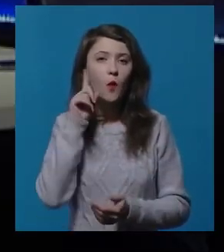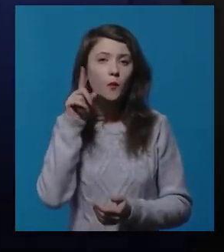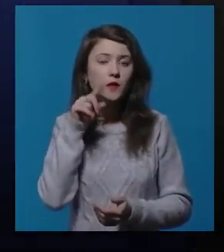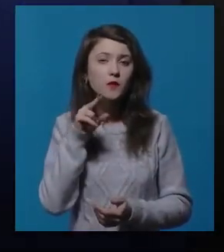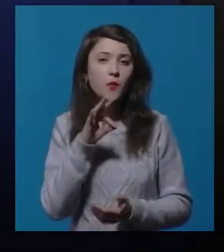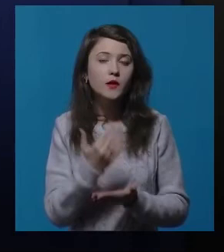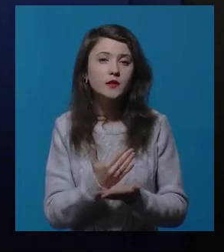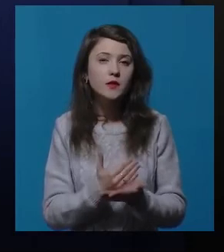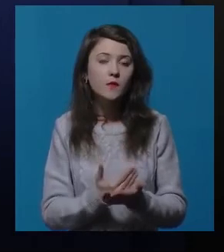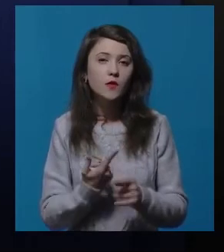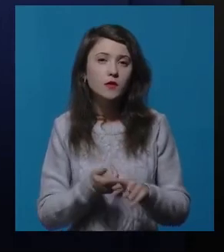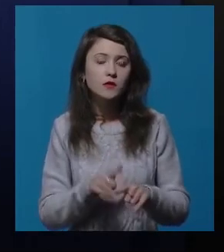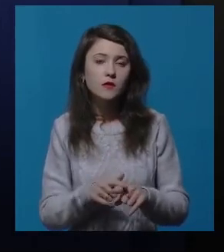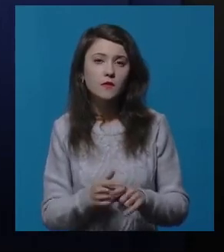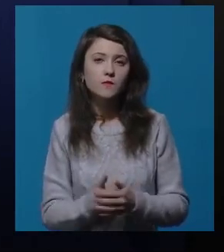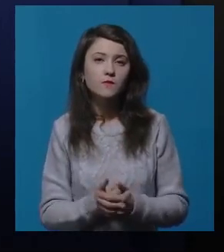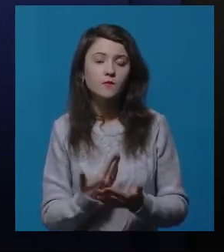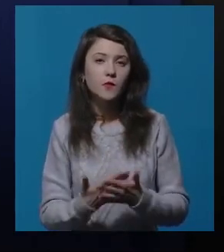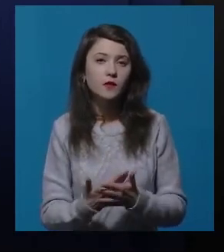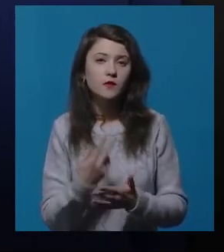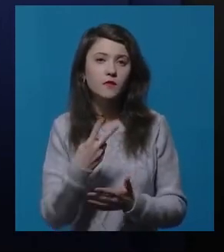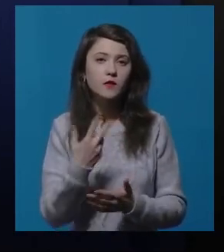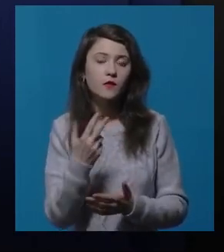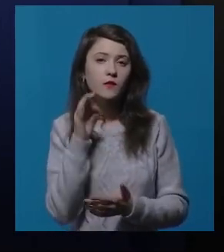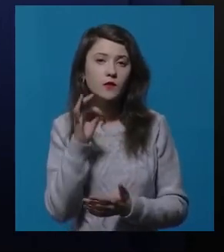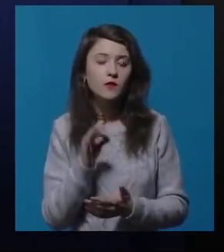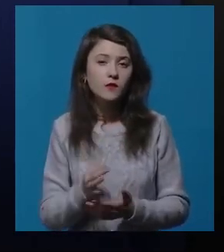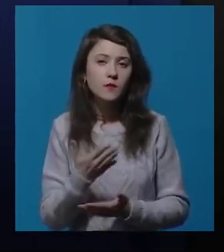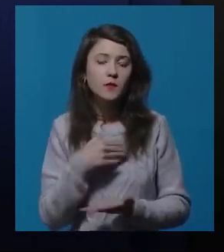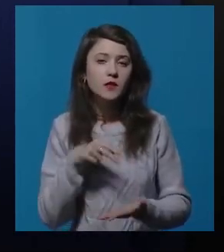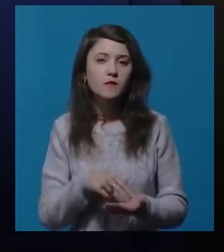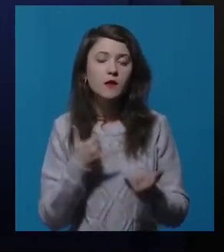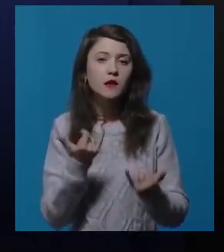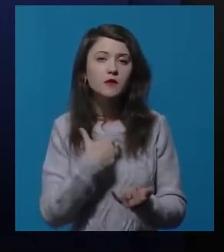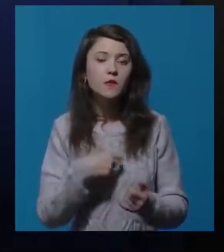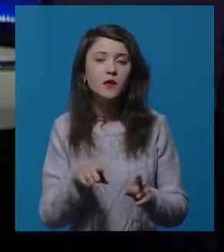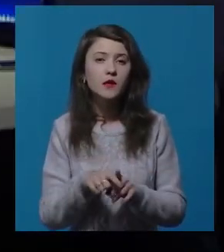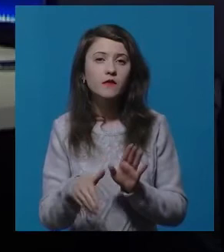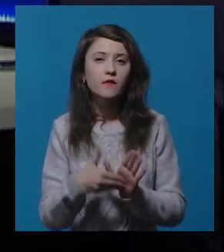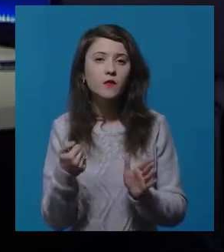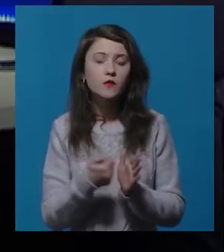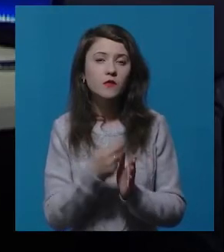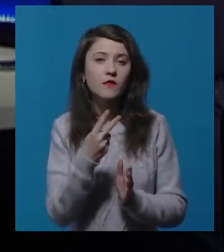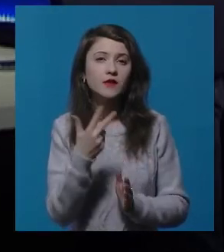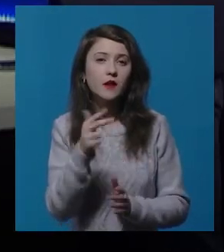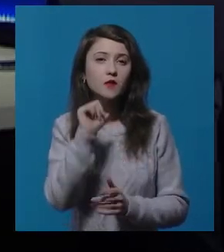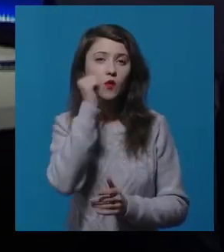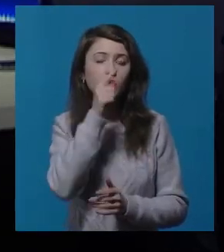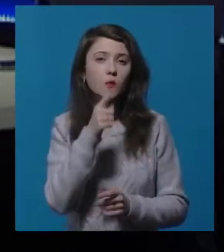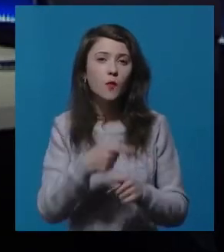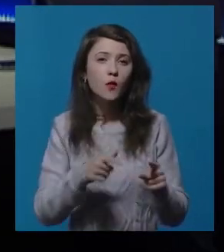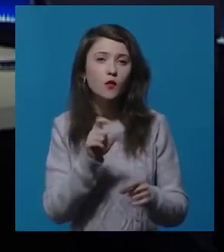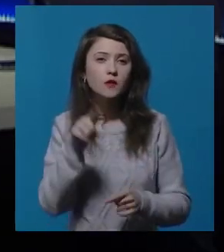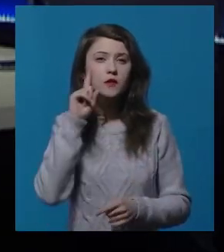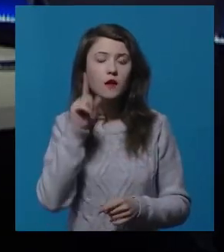систему – це на близько там, 23% обізнаність. Ми ставимо для себе такий виклик до 2023 року, щоб половина громадян знала про